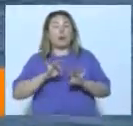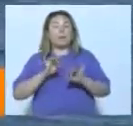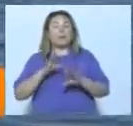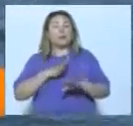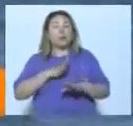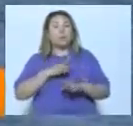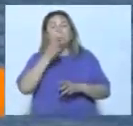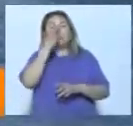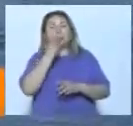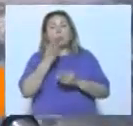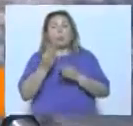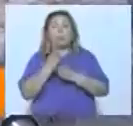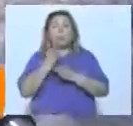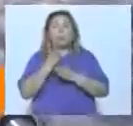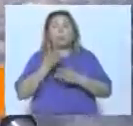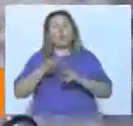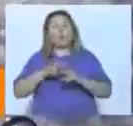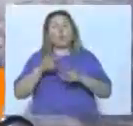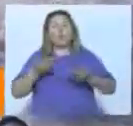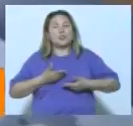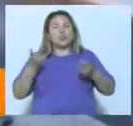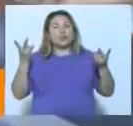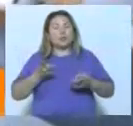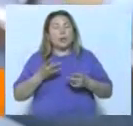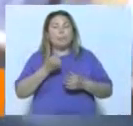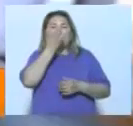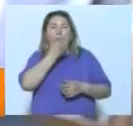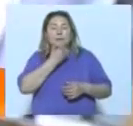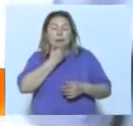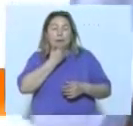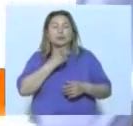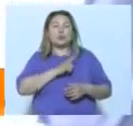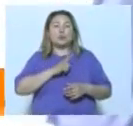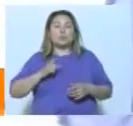полезных навыков, которые пригодятся в жизни. Благодаря службе в армии молодые люди